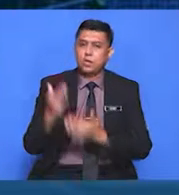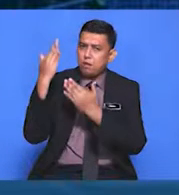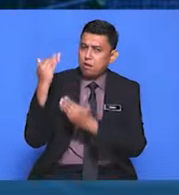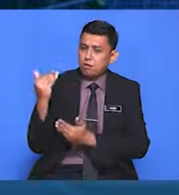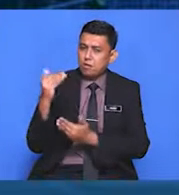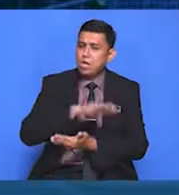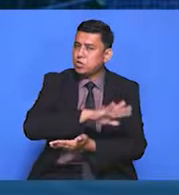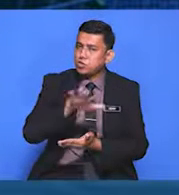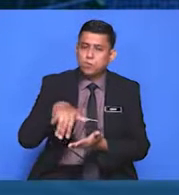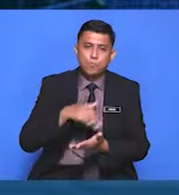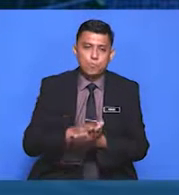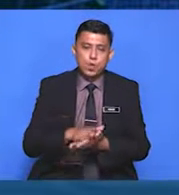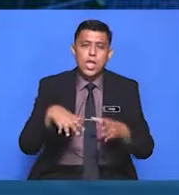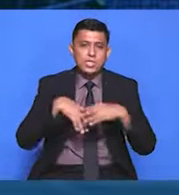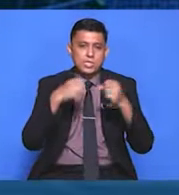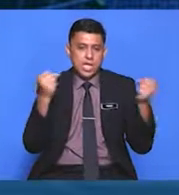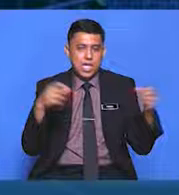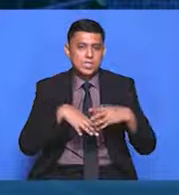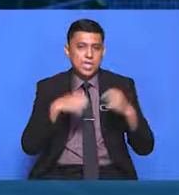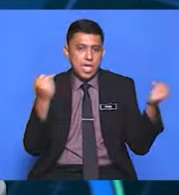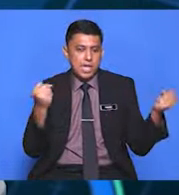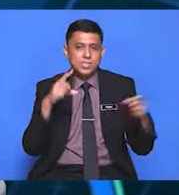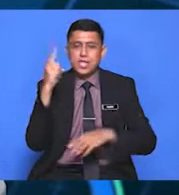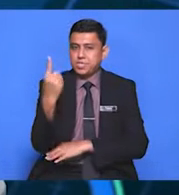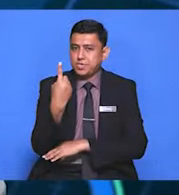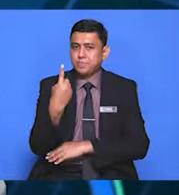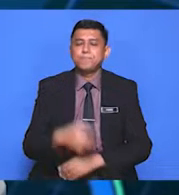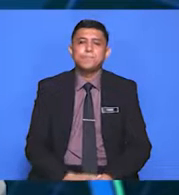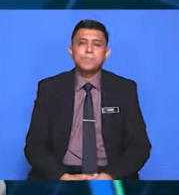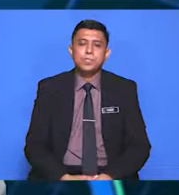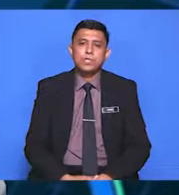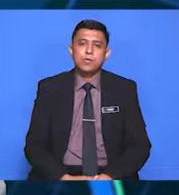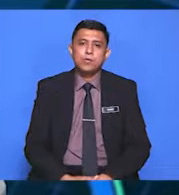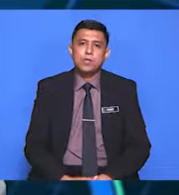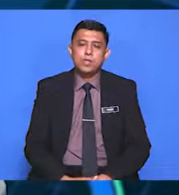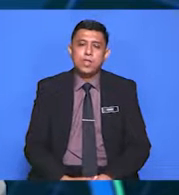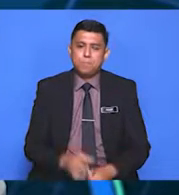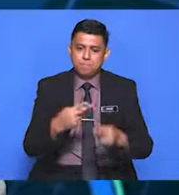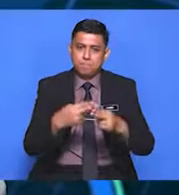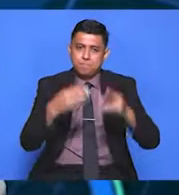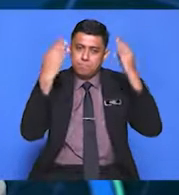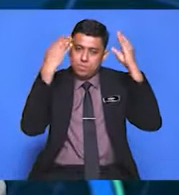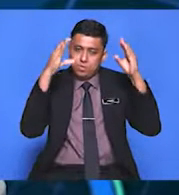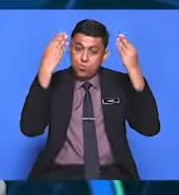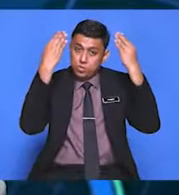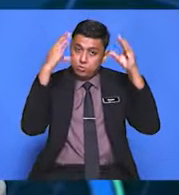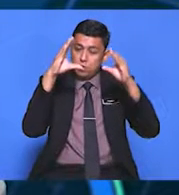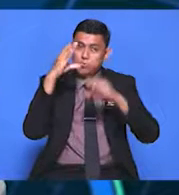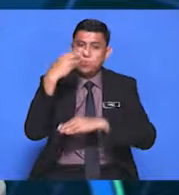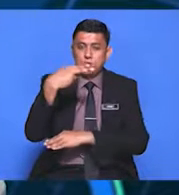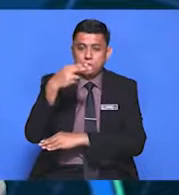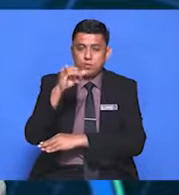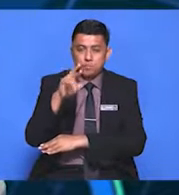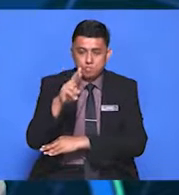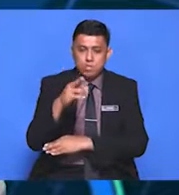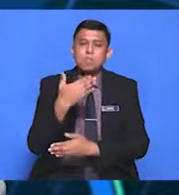Diharapkan semuanya sihat-sihat sahaja. Saya, Cikgu Hir. Terima kasih